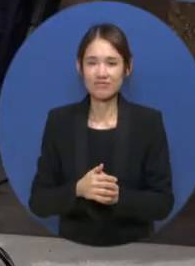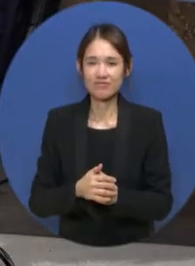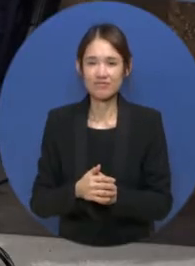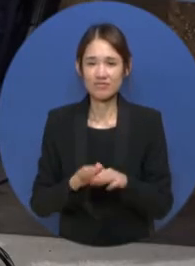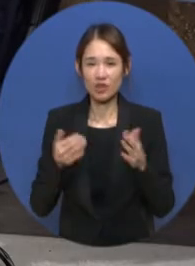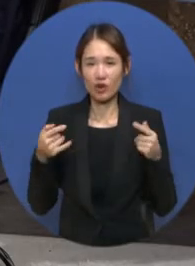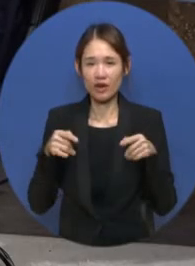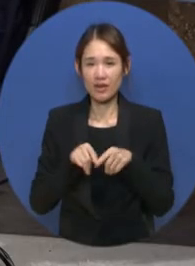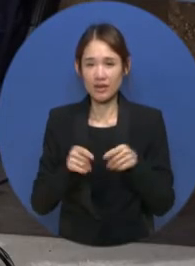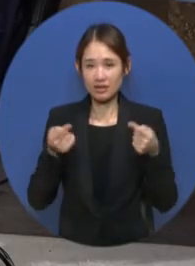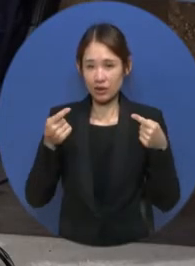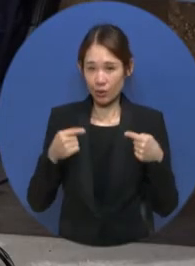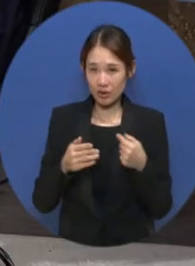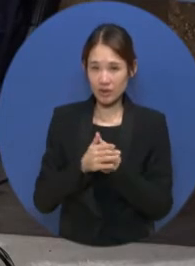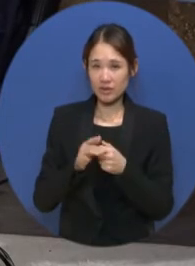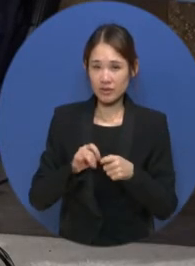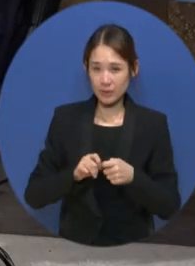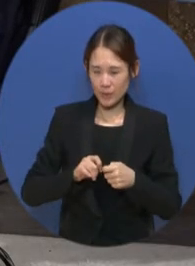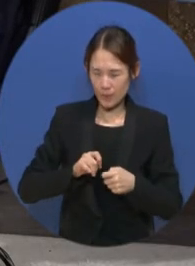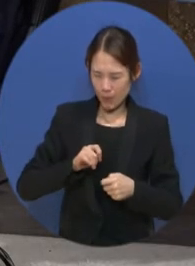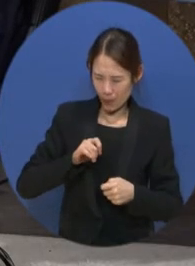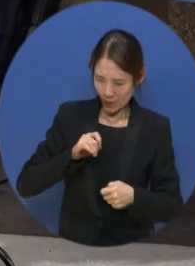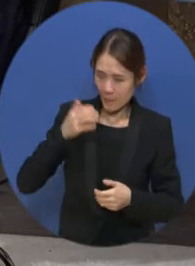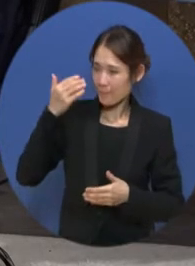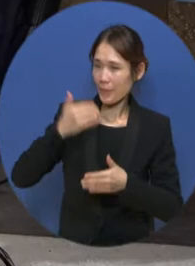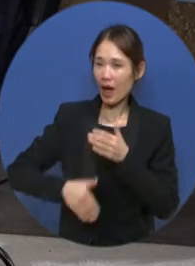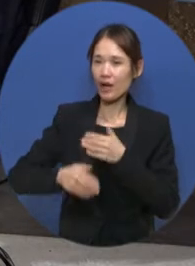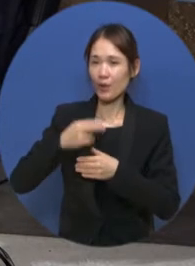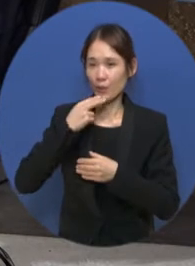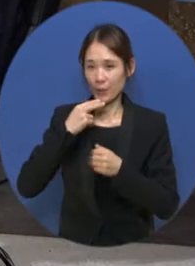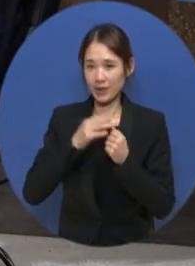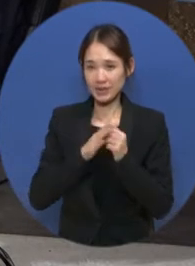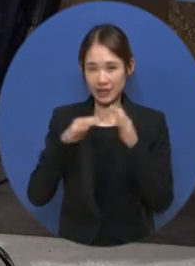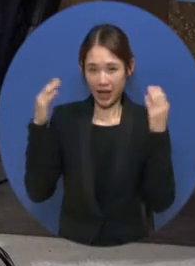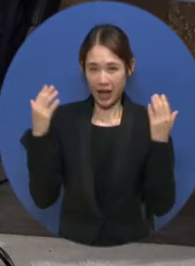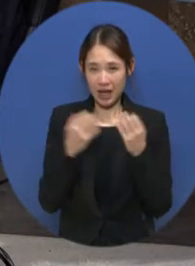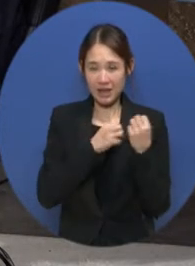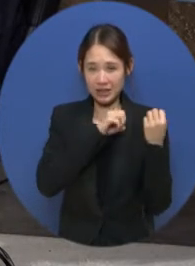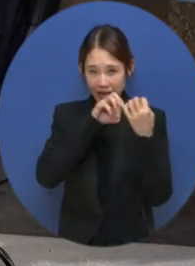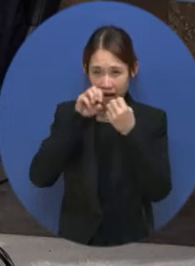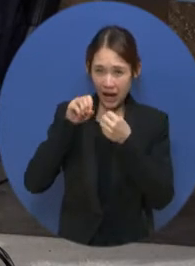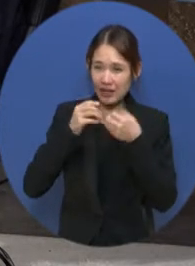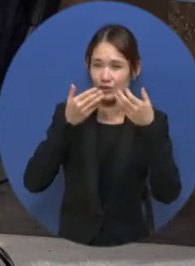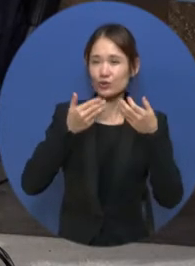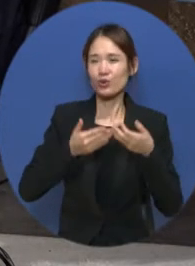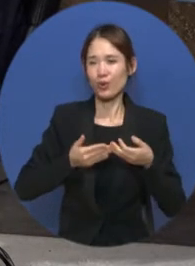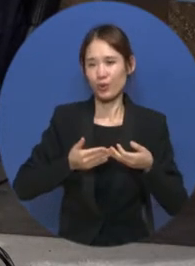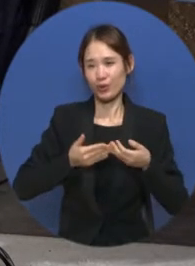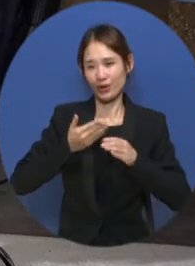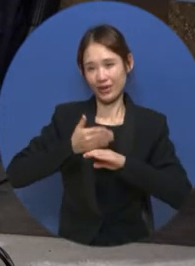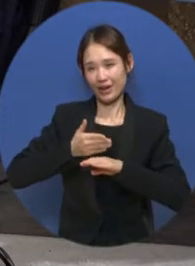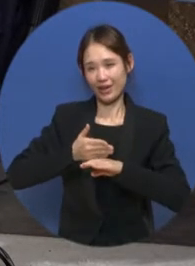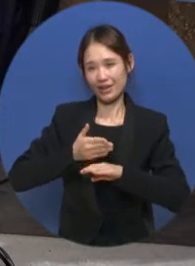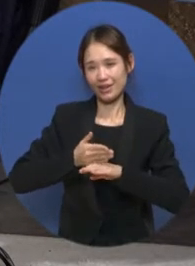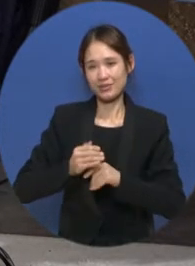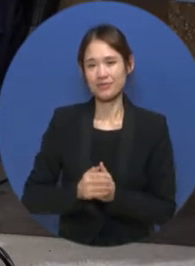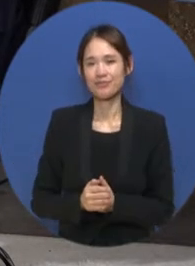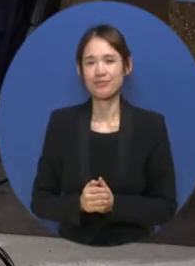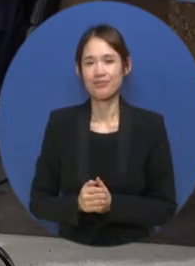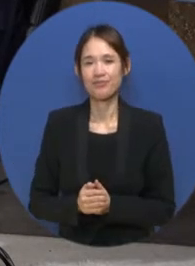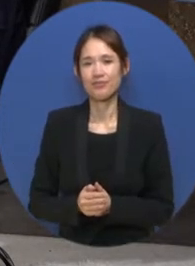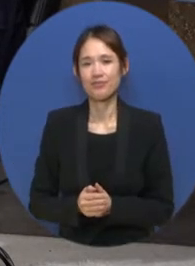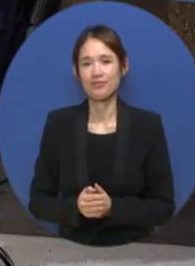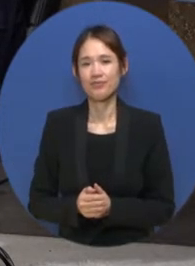나오신 김에 아주 솔직하게 가감 없이 많이 이야기들도 들려주고 어 가시면 되겠습니다